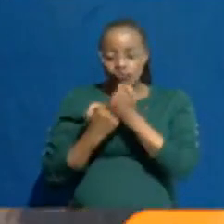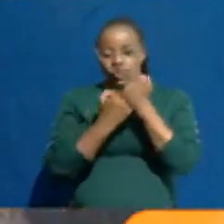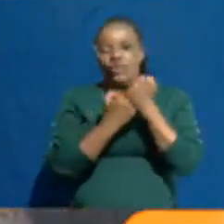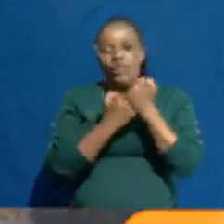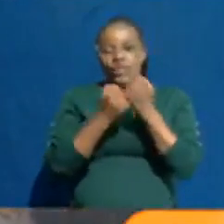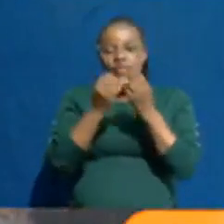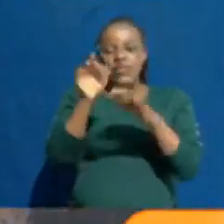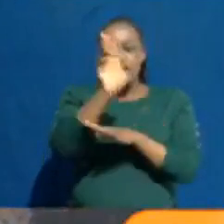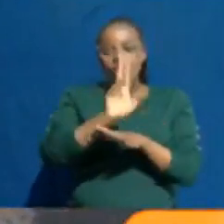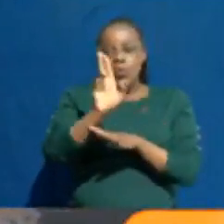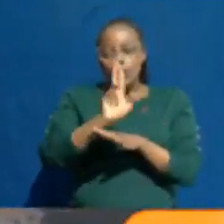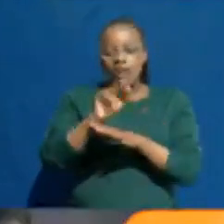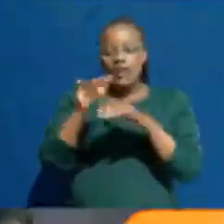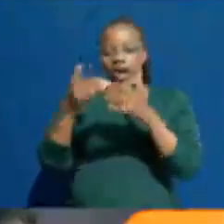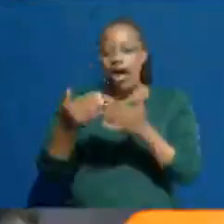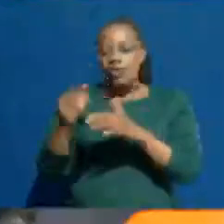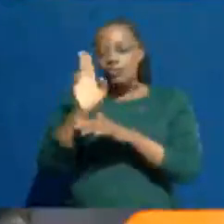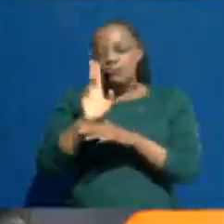usage in terms of cooking.